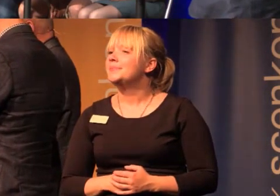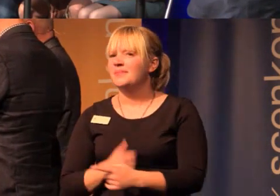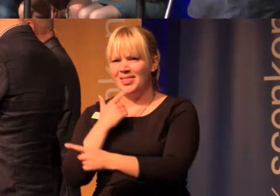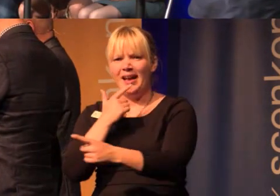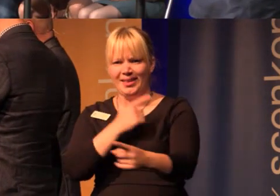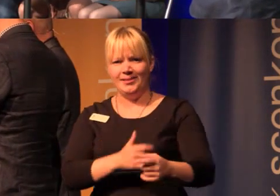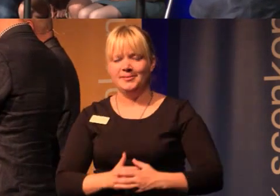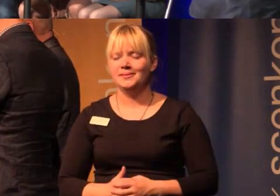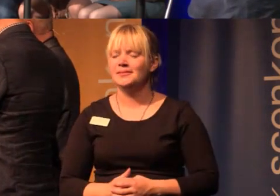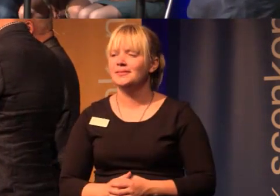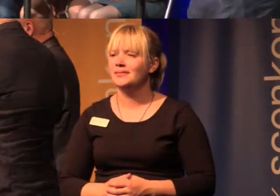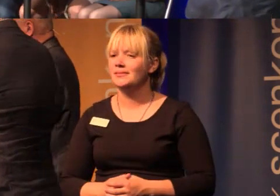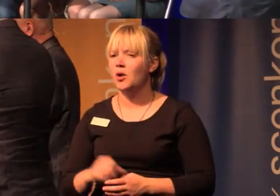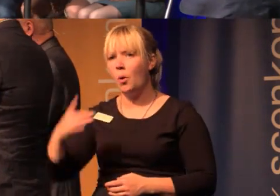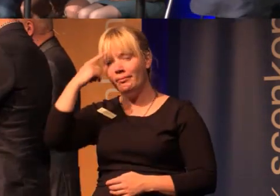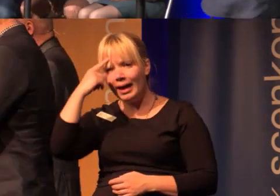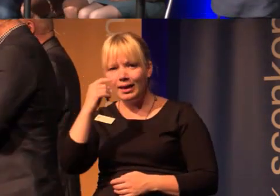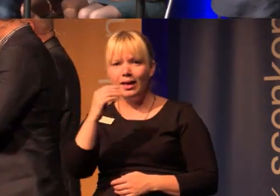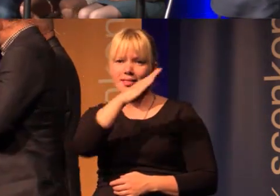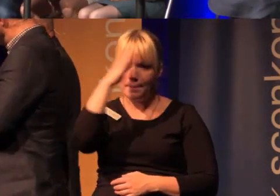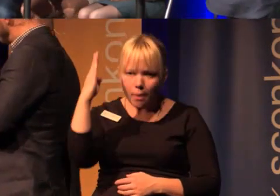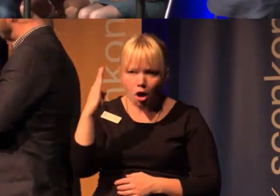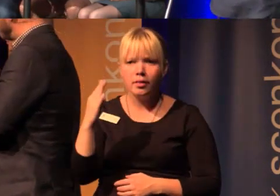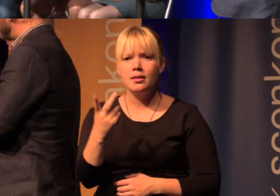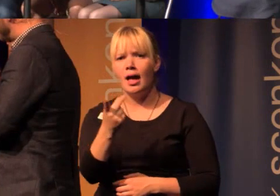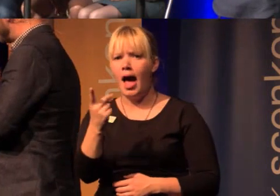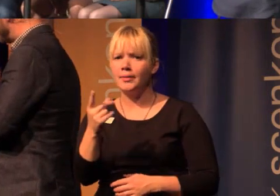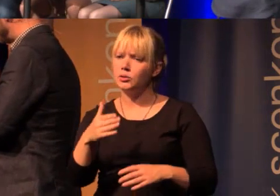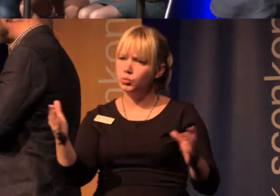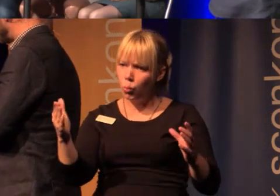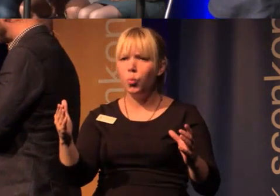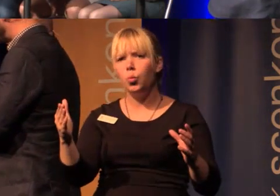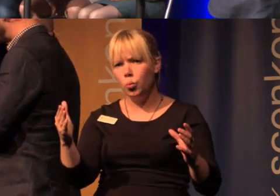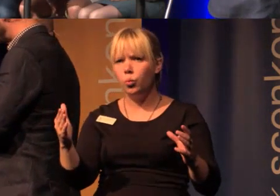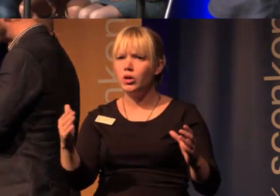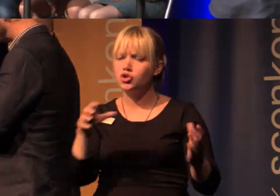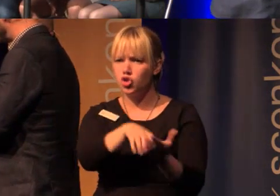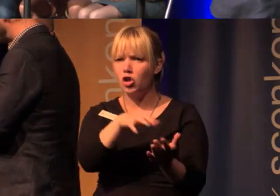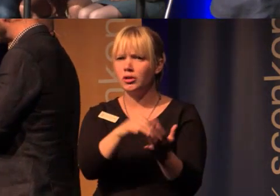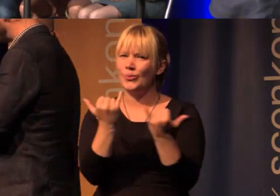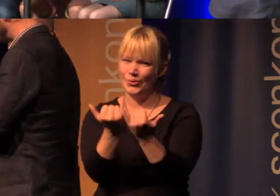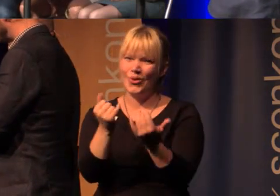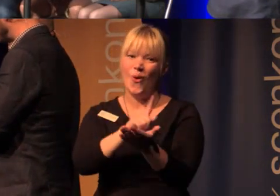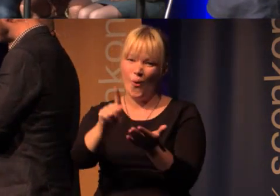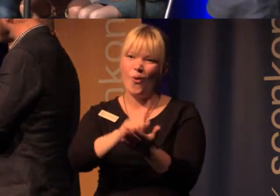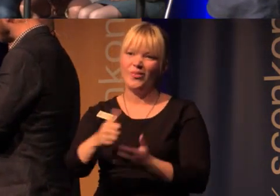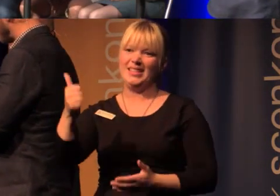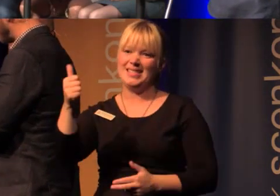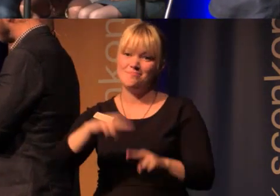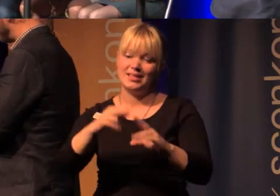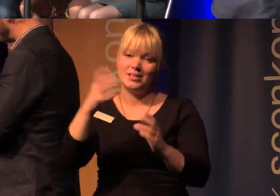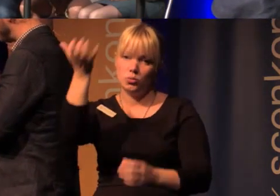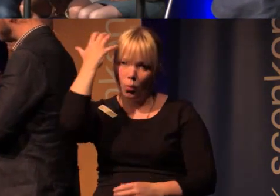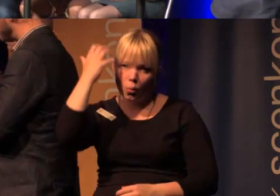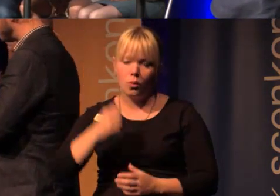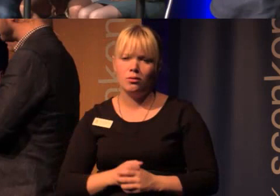om man ser till Dramaten och de andra stora statliga institutioner vi har som ofta är förlagda i Stockholm, så tror jag att det är viktigt också att man för in perspektivet. Ja, men